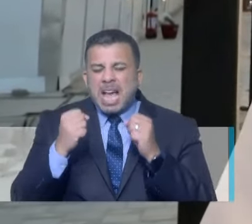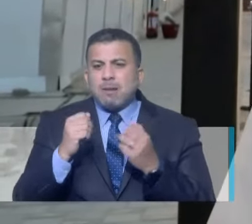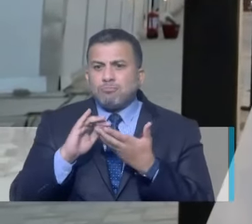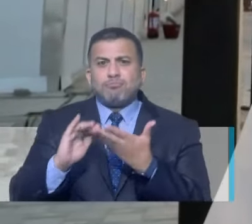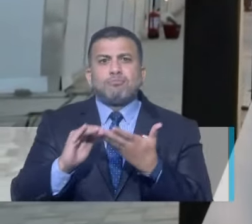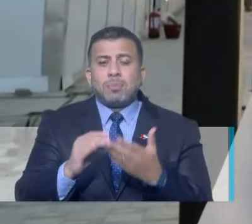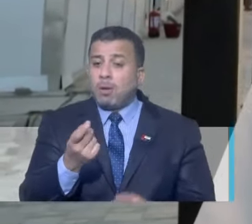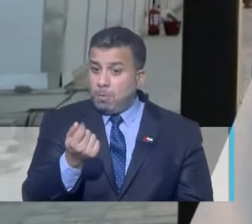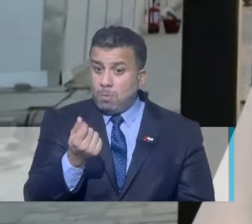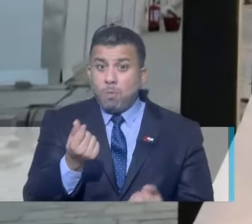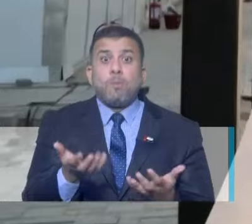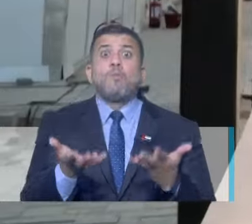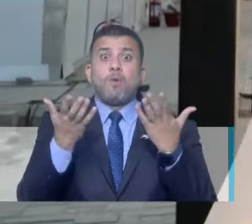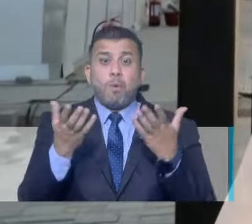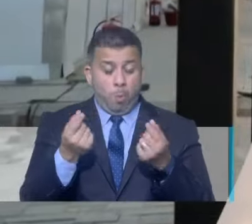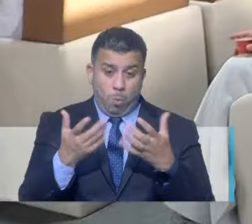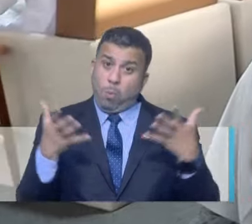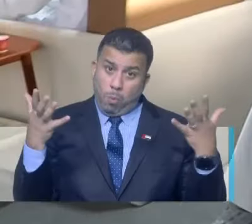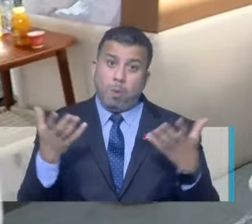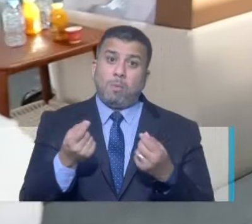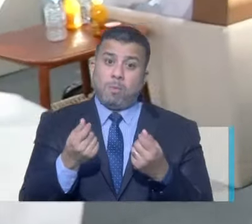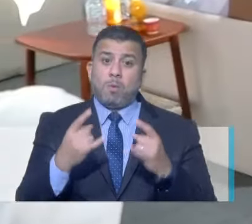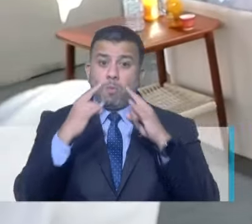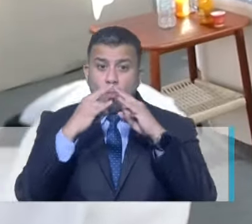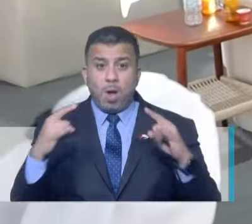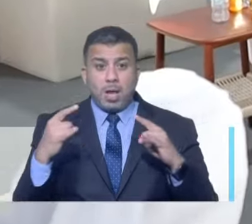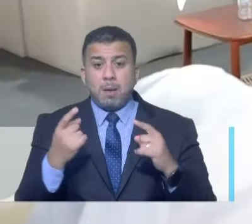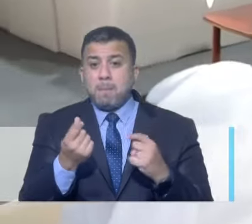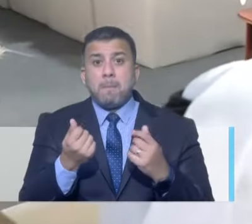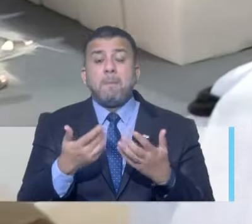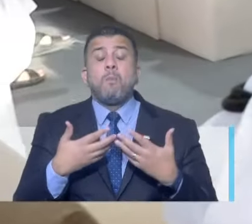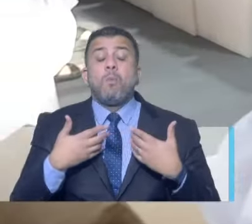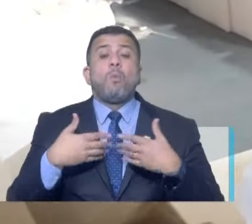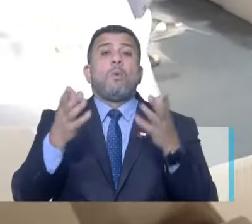هاي أشياء مكلفة، مش أشياء بسيطة إنك أنت مخيم قد هذا بالملايين.